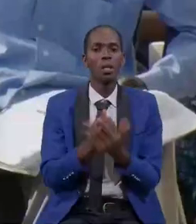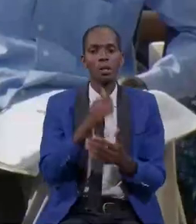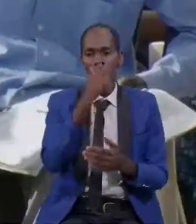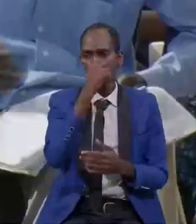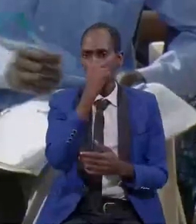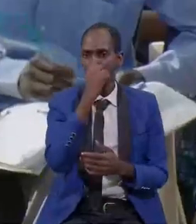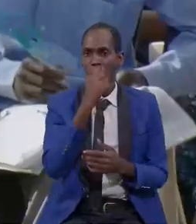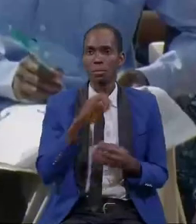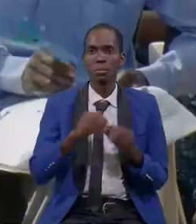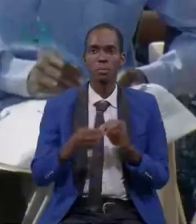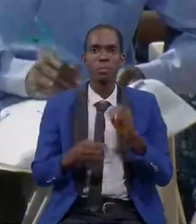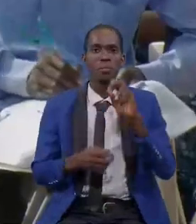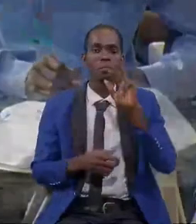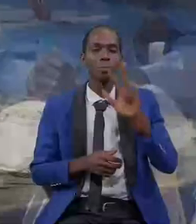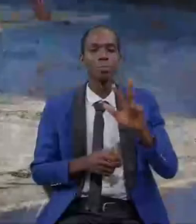Troisièmement,